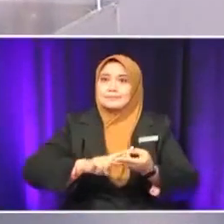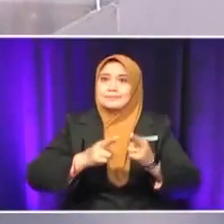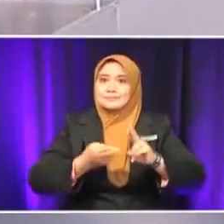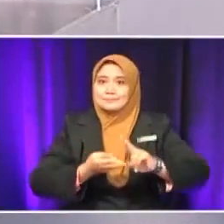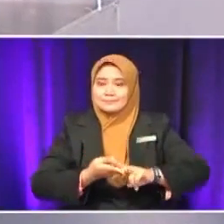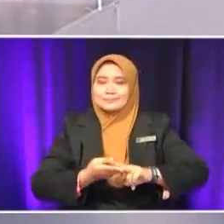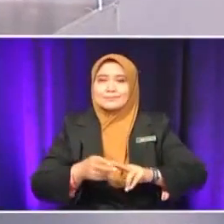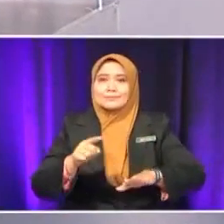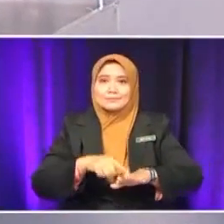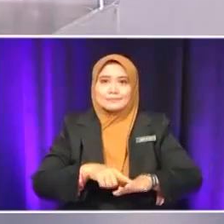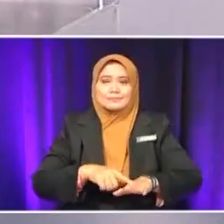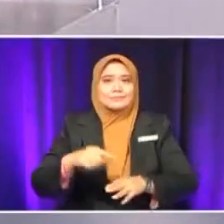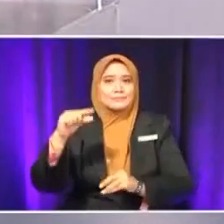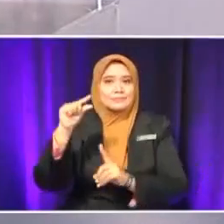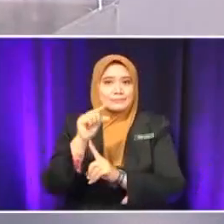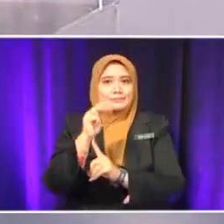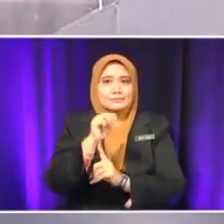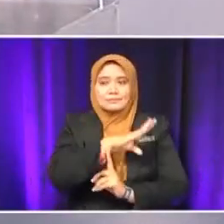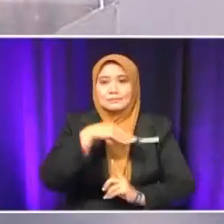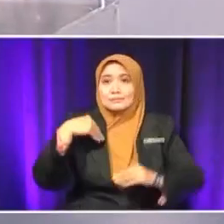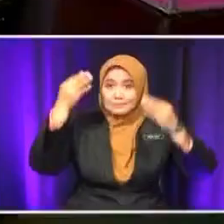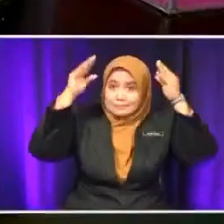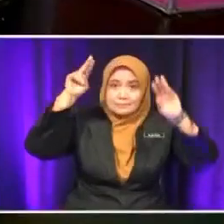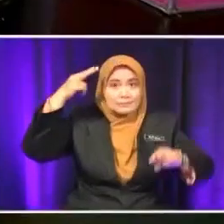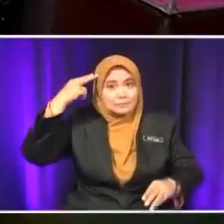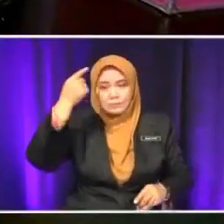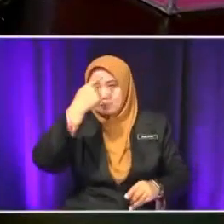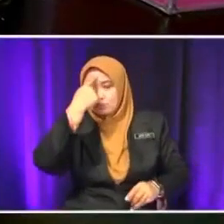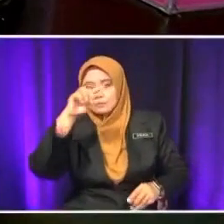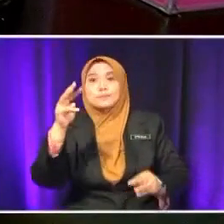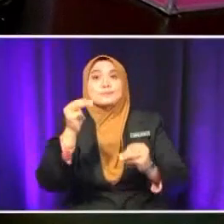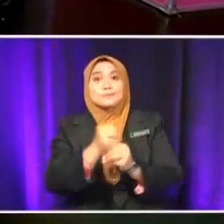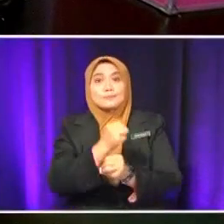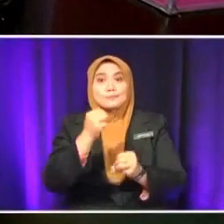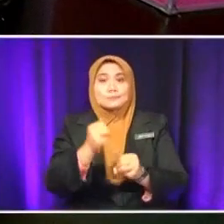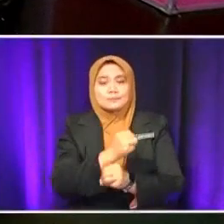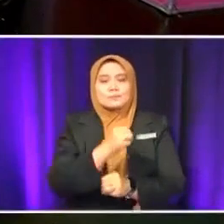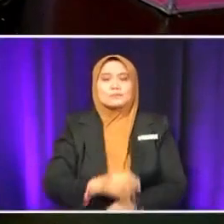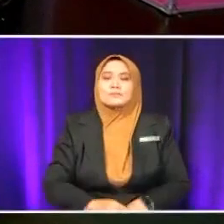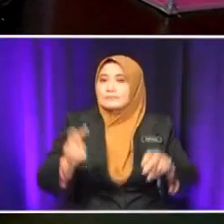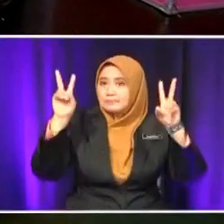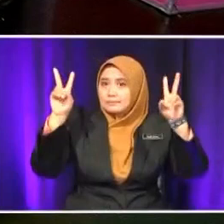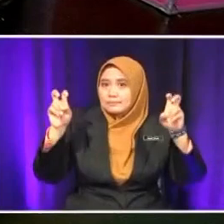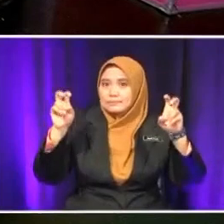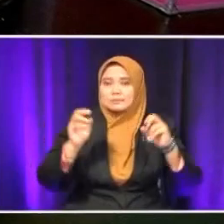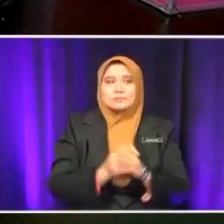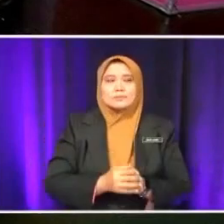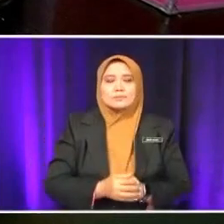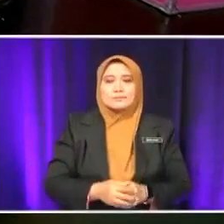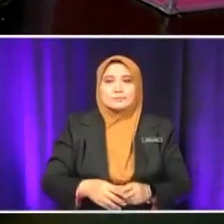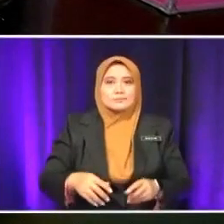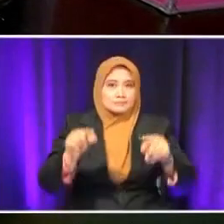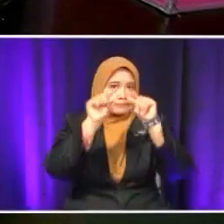Meets dan juga Cikgu Hadi untuk mata pelajaran matematik dengan topik kita graf terarah dan